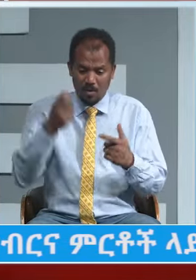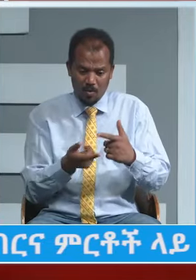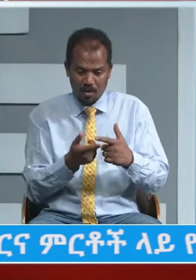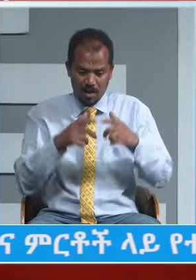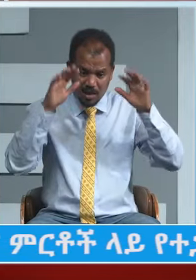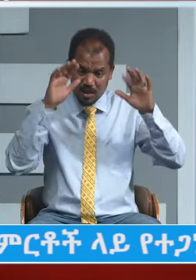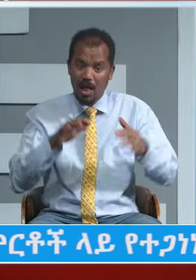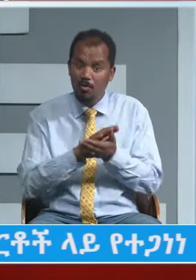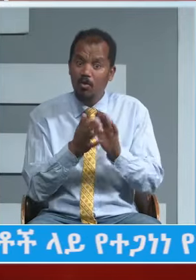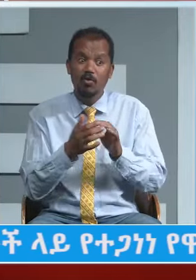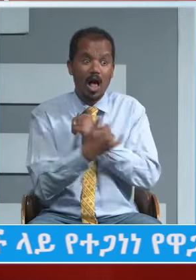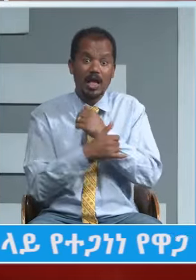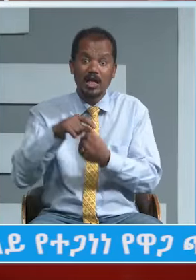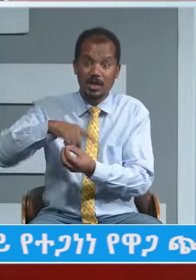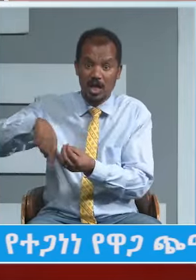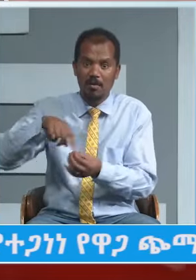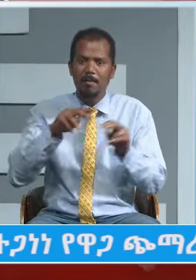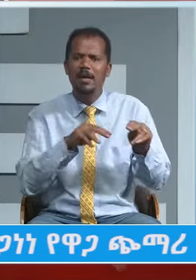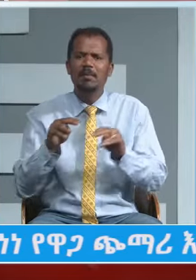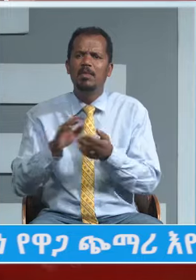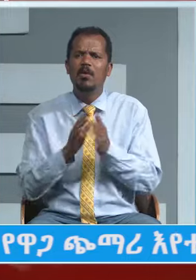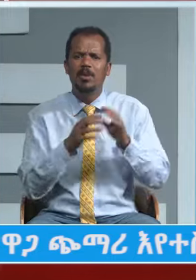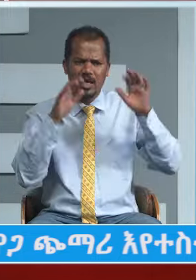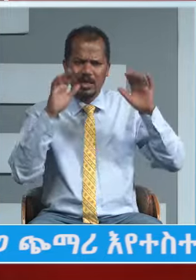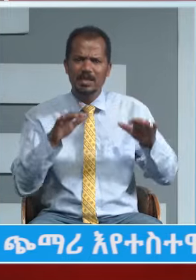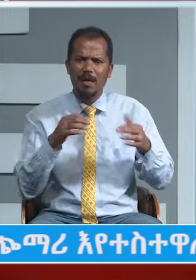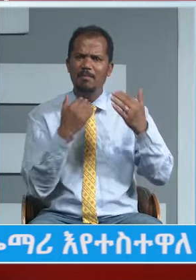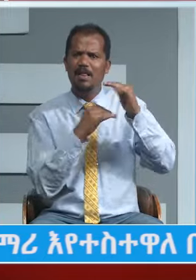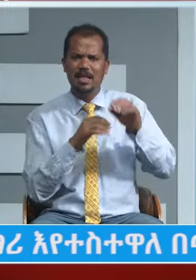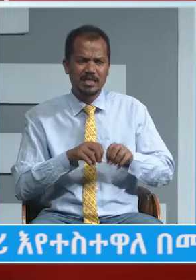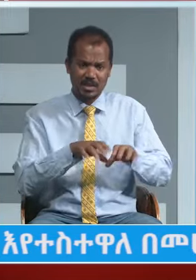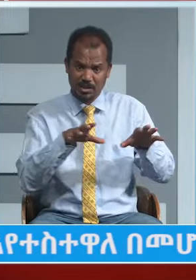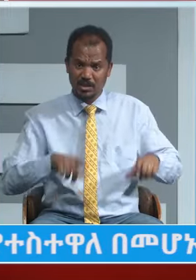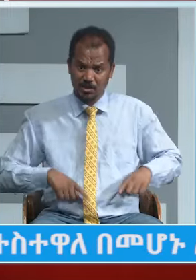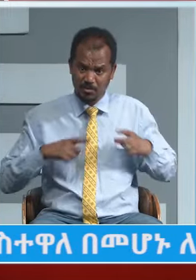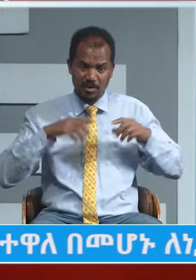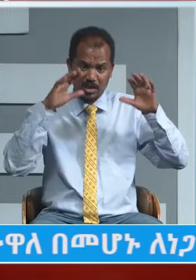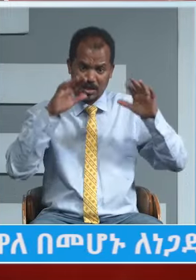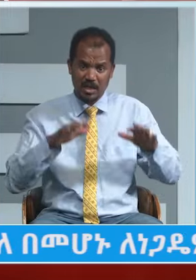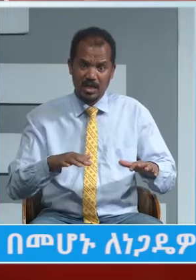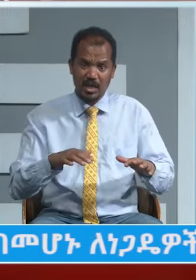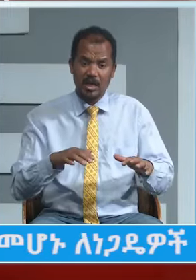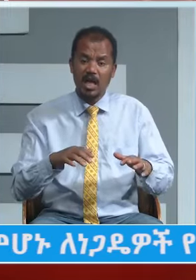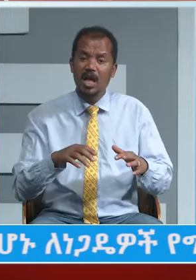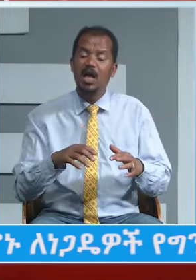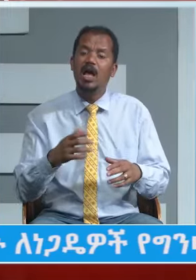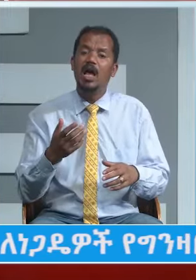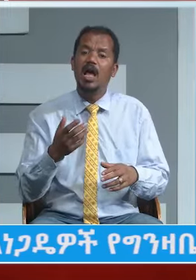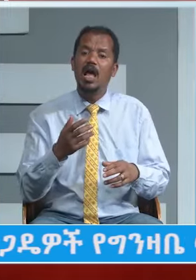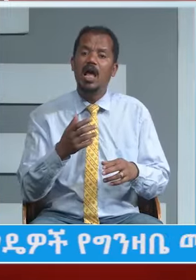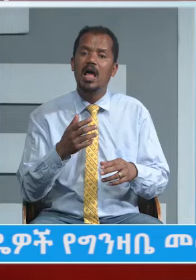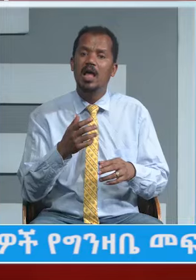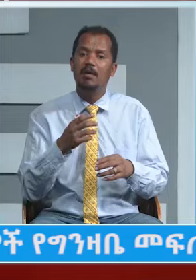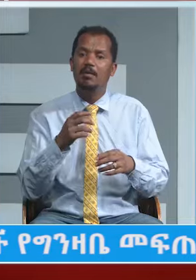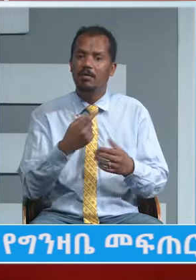بگا اون تنیا جناب وقت چه بونی اگر اچنا کبابیچ مدر ونیا هنی جناب متر نسلیت دمیور اچو یه جنابو اجتماع رو این دمای